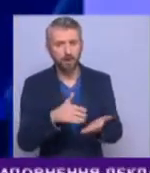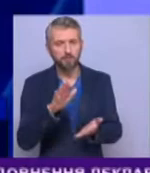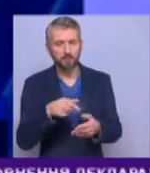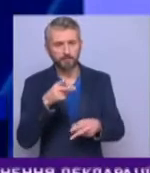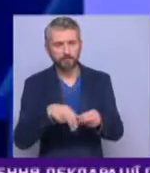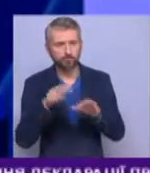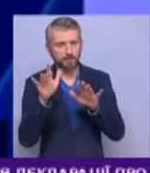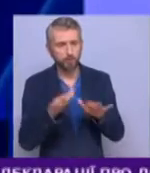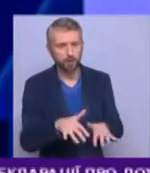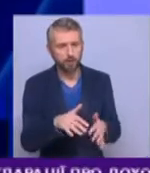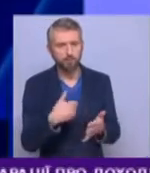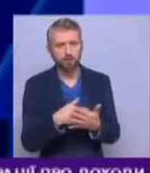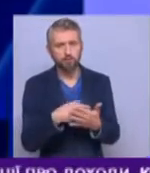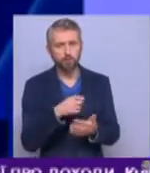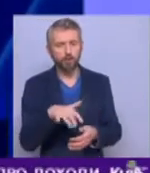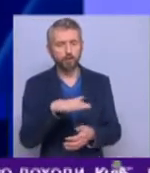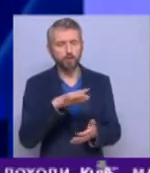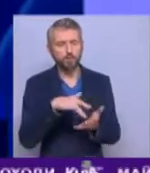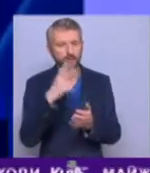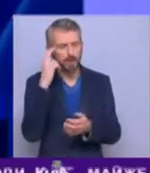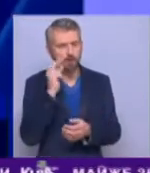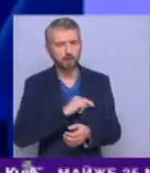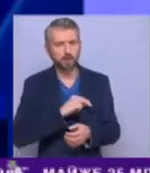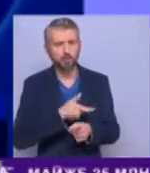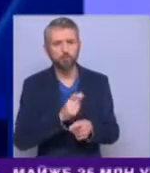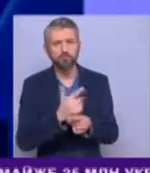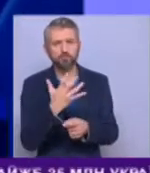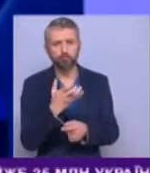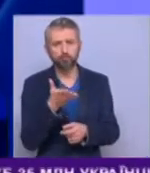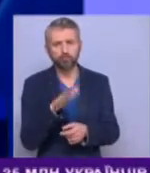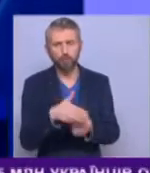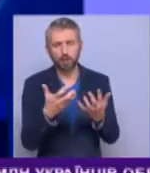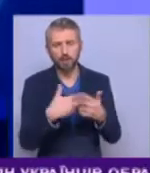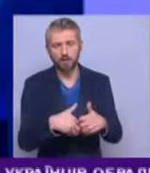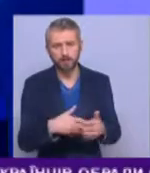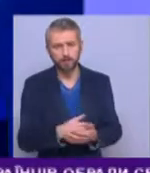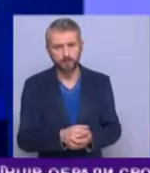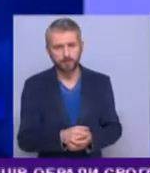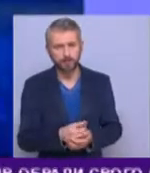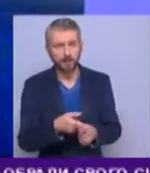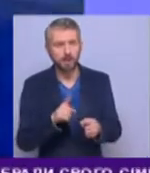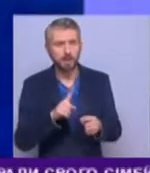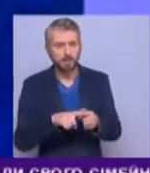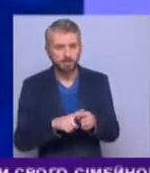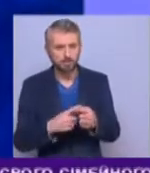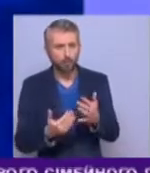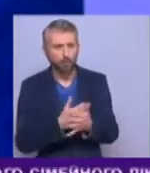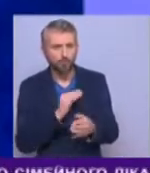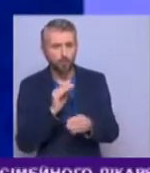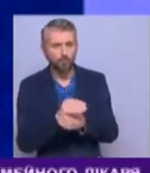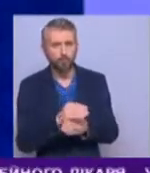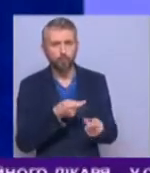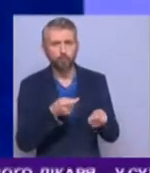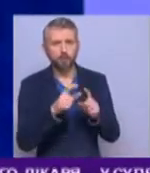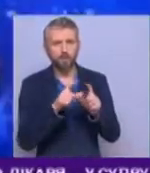закінчення снігопаду, приблизно на території міста Києва працює більше 500 одиниць техніки. Цей парк і оновлюють і управління